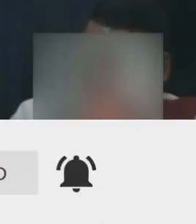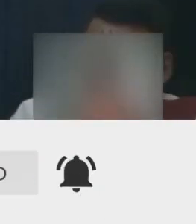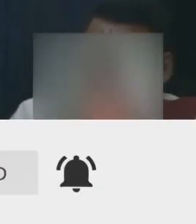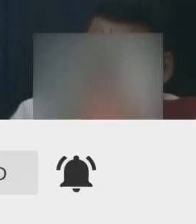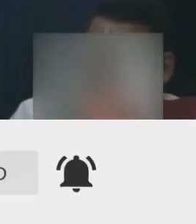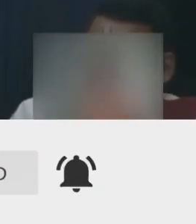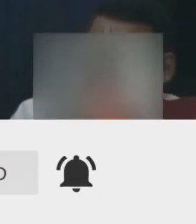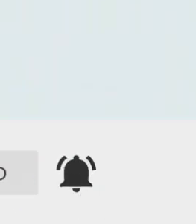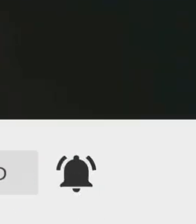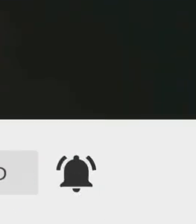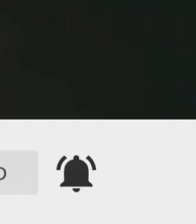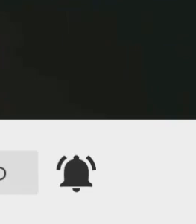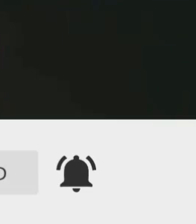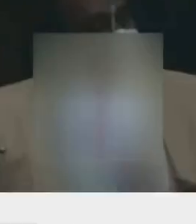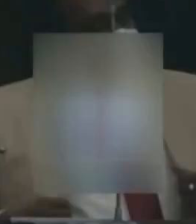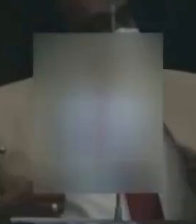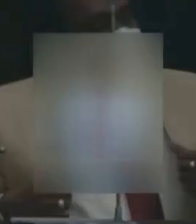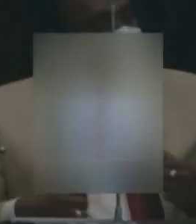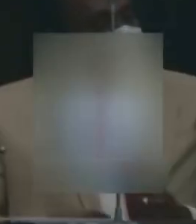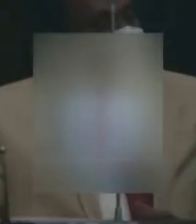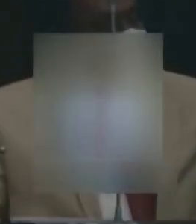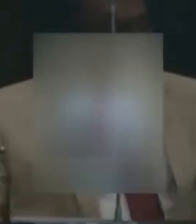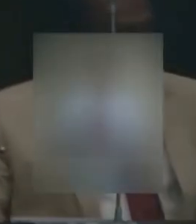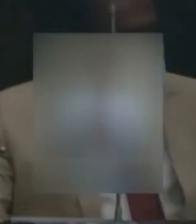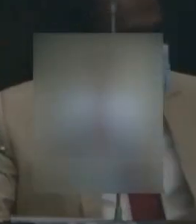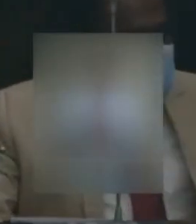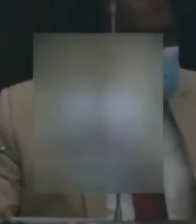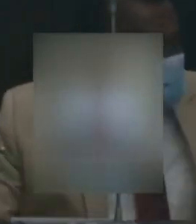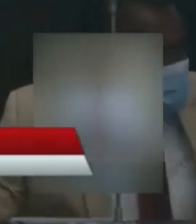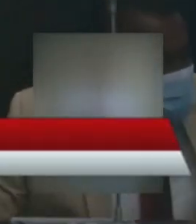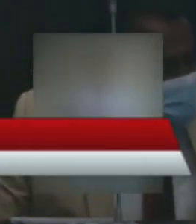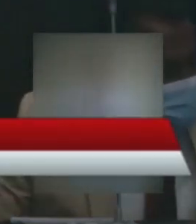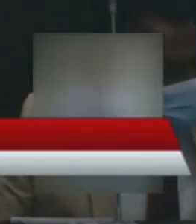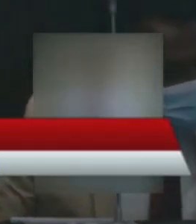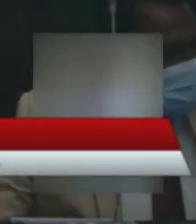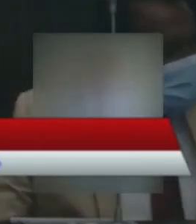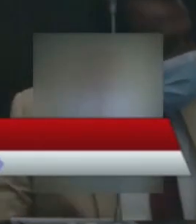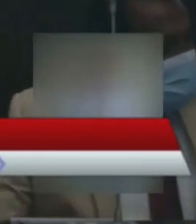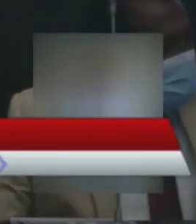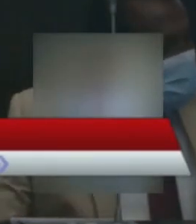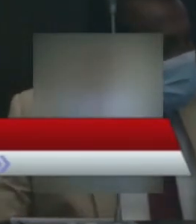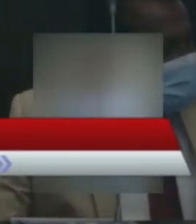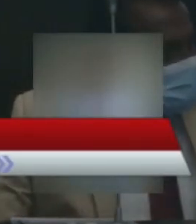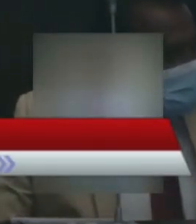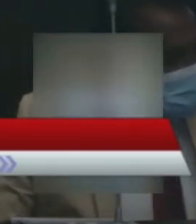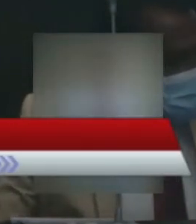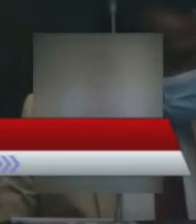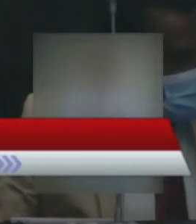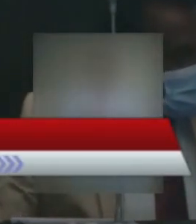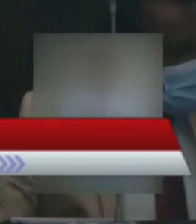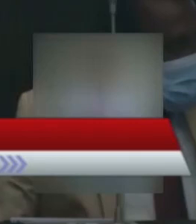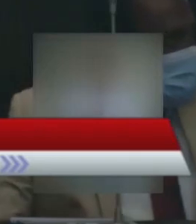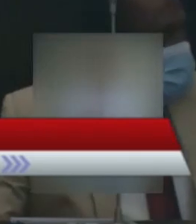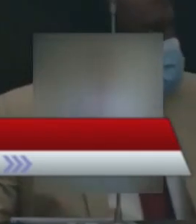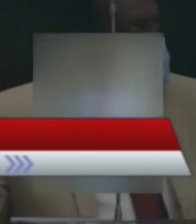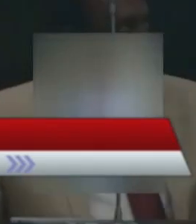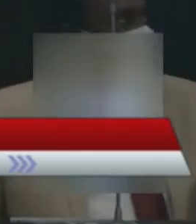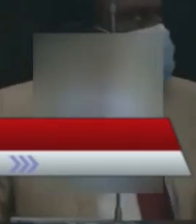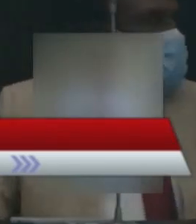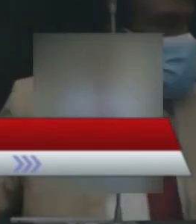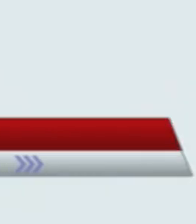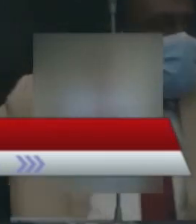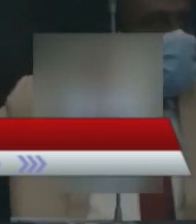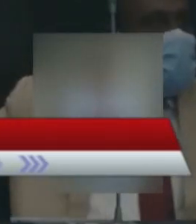එච්චර ගණන් ගන්නේ නැහැ මේ ආණ්ඩුව බලයට පත් උනේ 2019 අපිට මතකයි වැඩ කරන අපේ විරුවා මව් බිමට